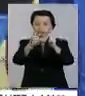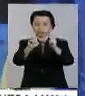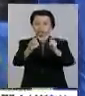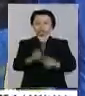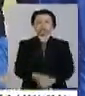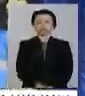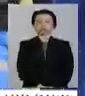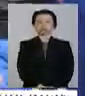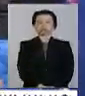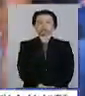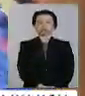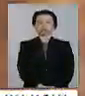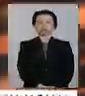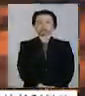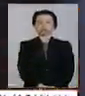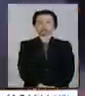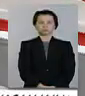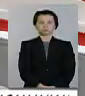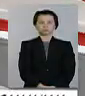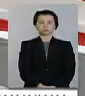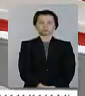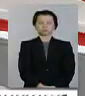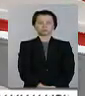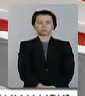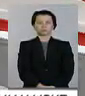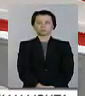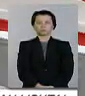Kejuaraan.